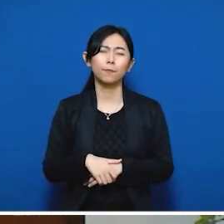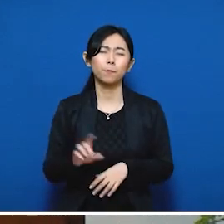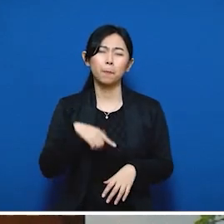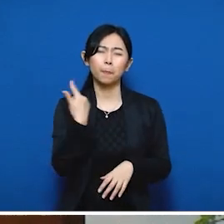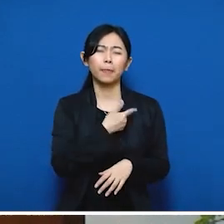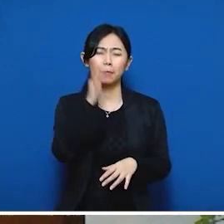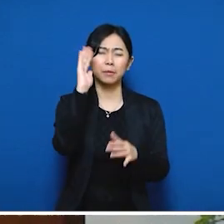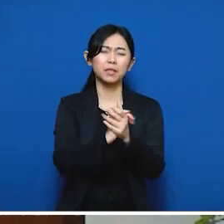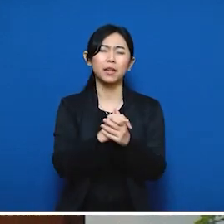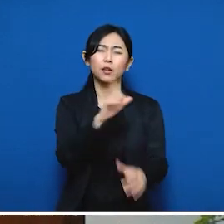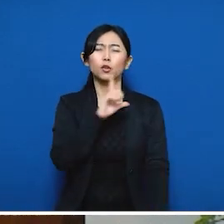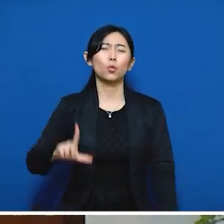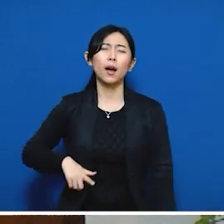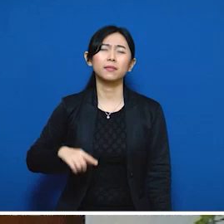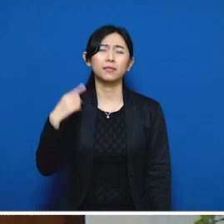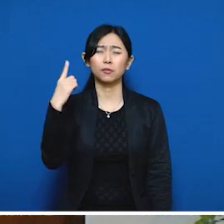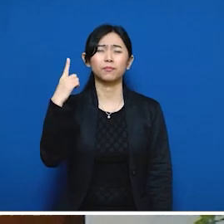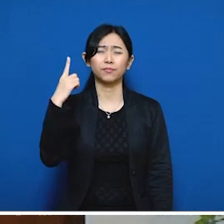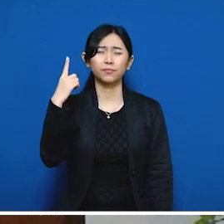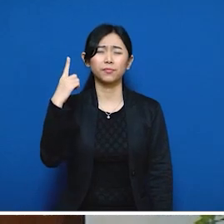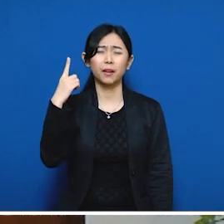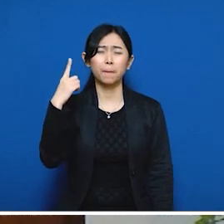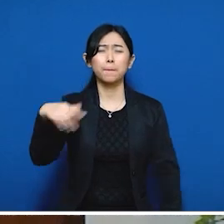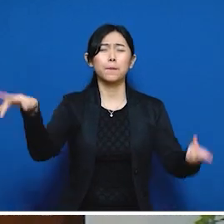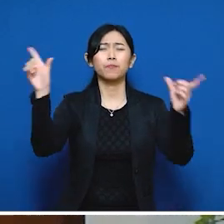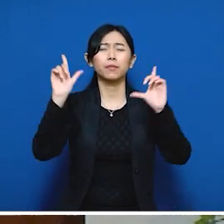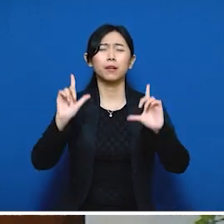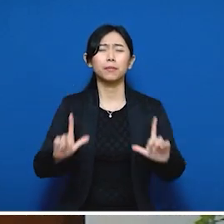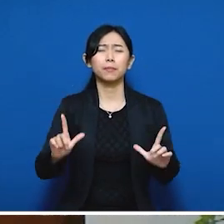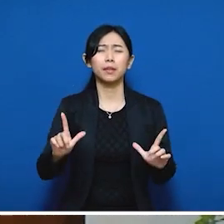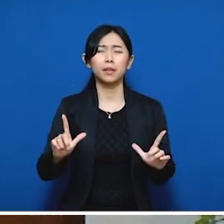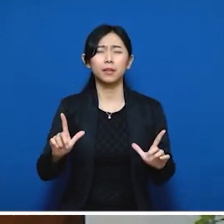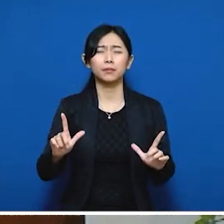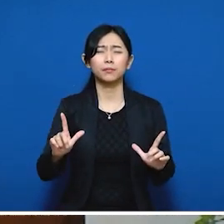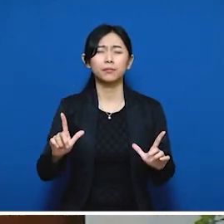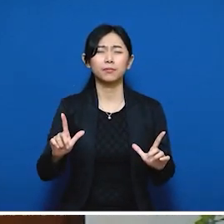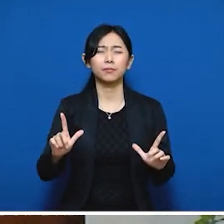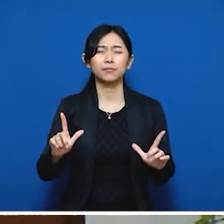kami percaya bahwa Tuhan saja yang memberikan